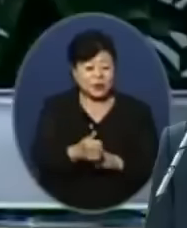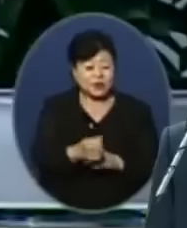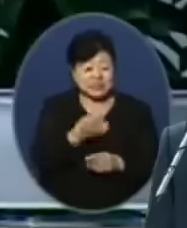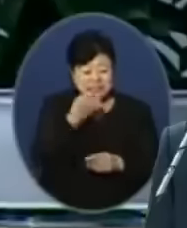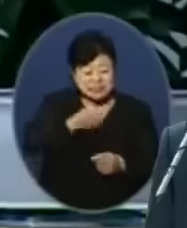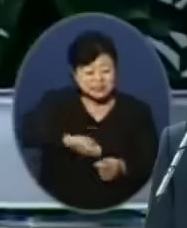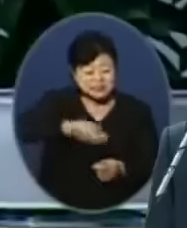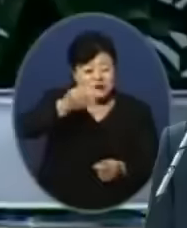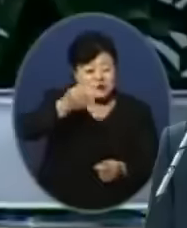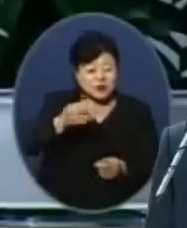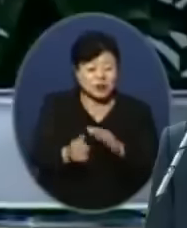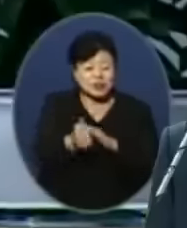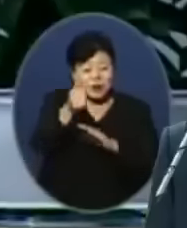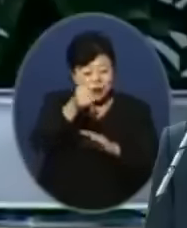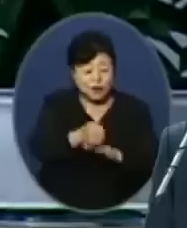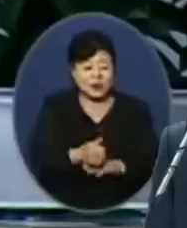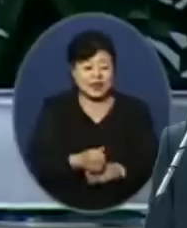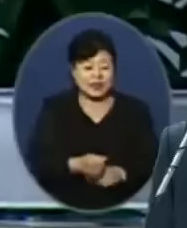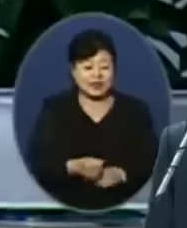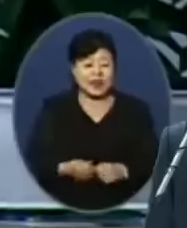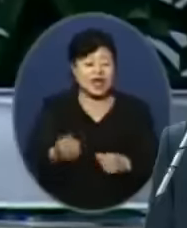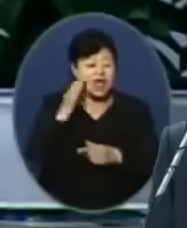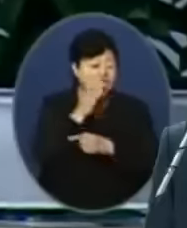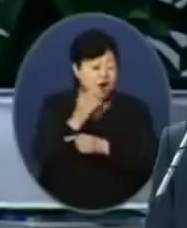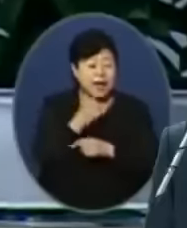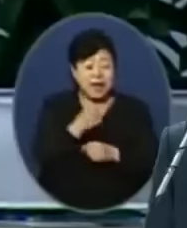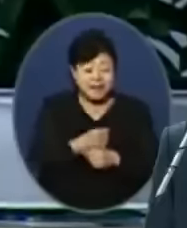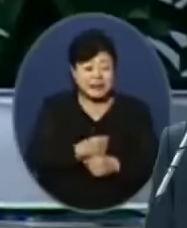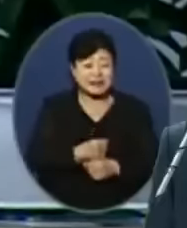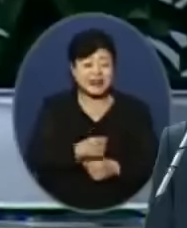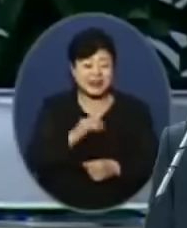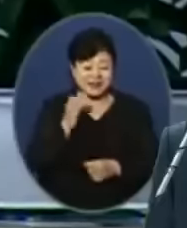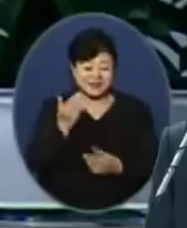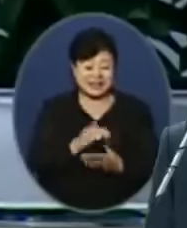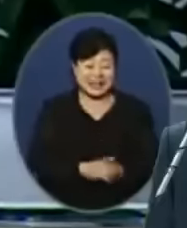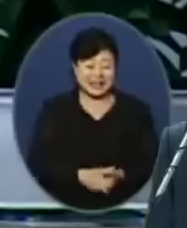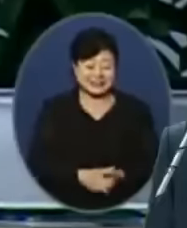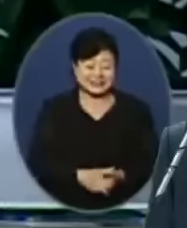뿌리고 성공의 열매를 맺게 되는 것입니다.